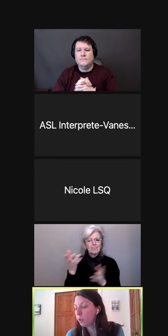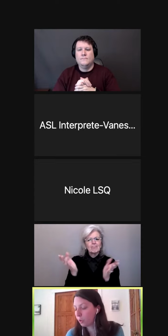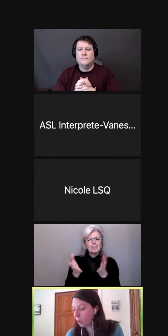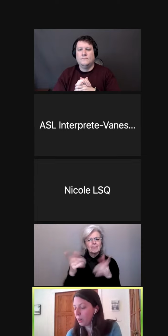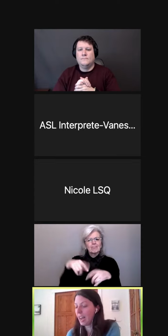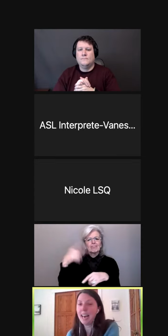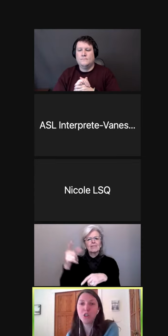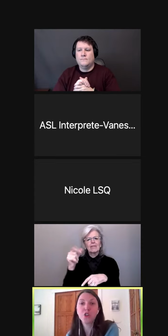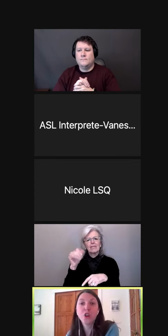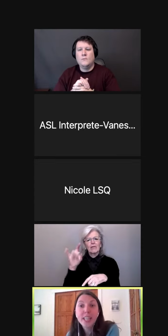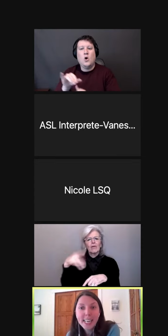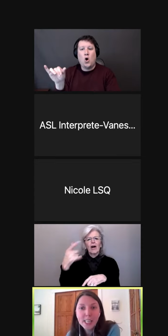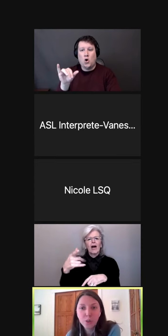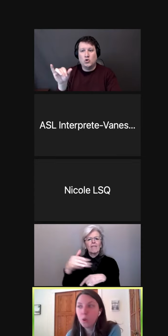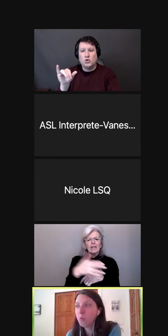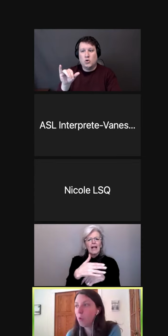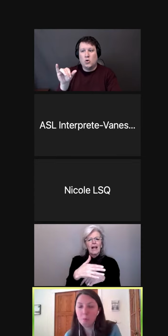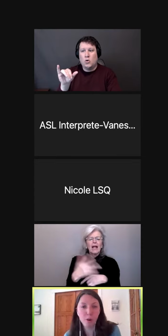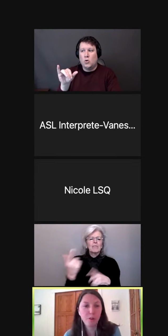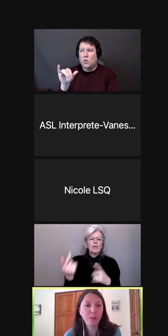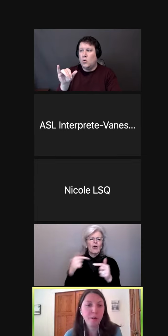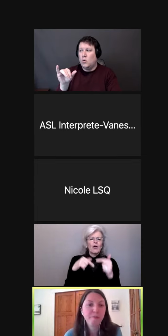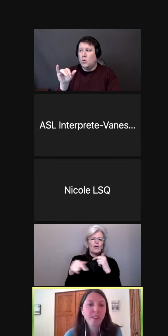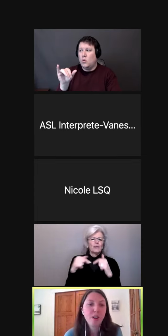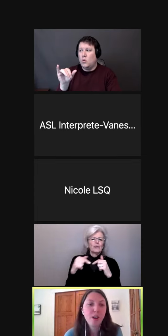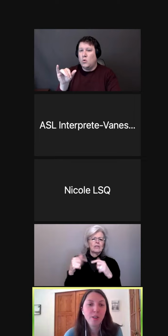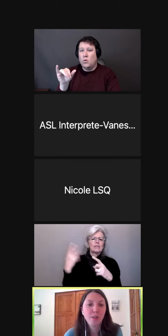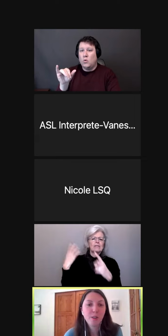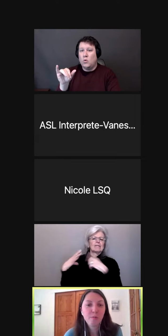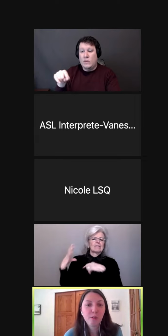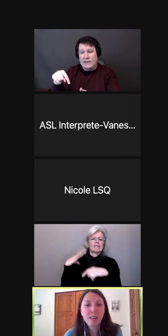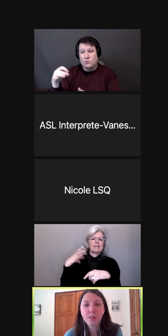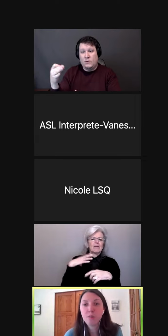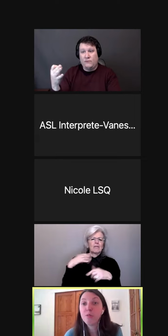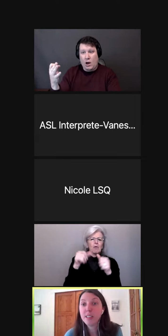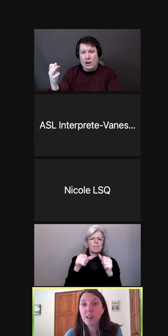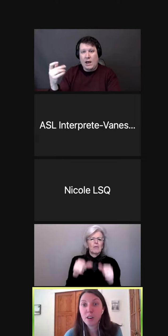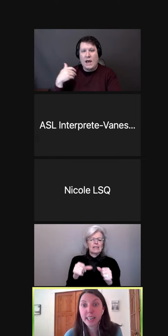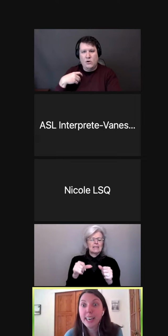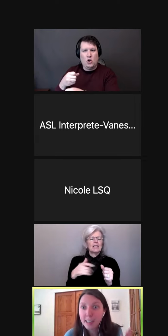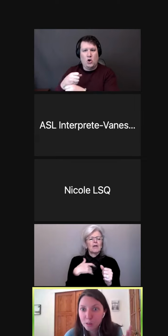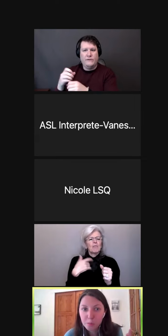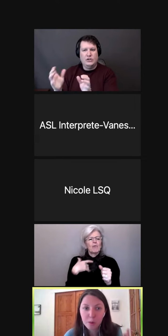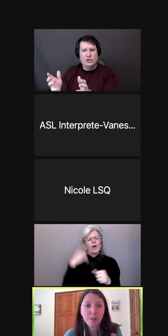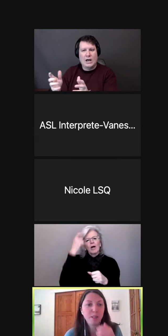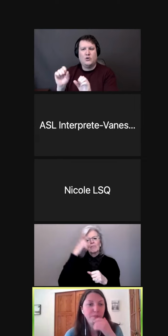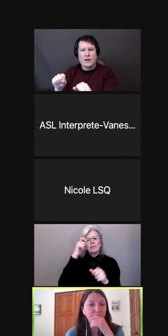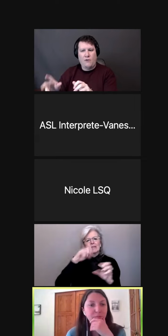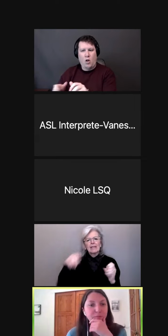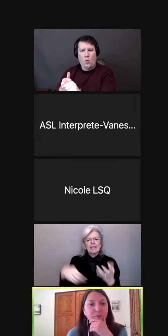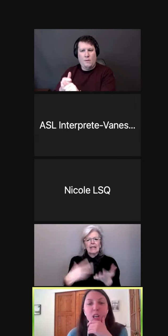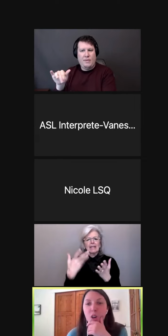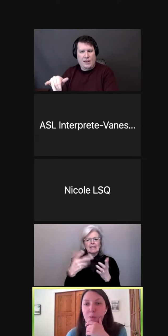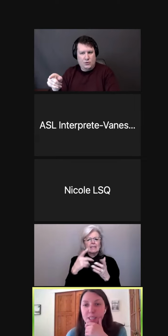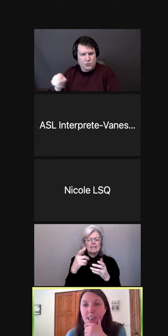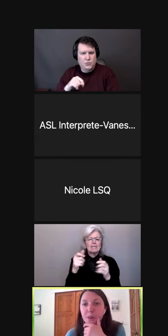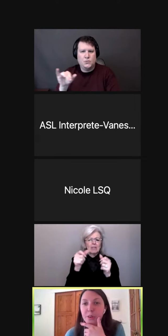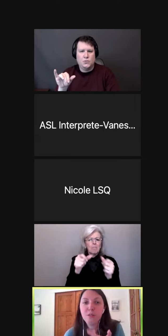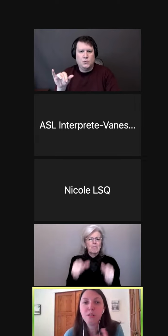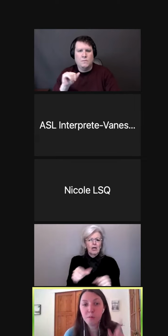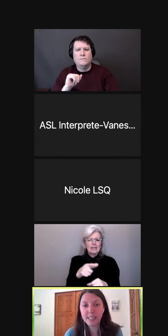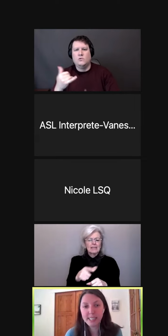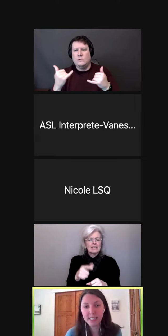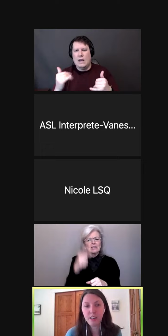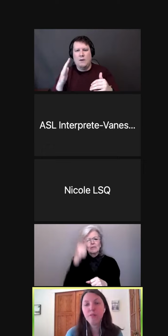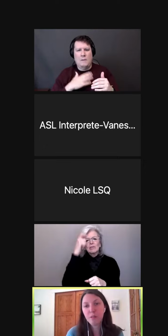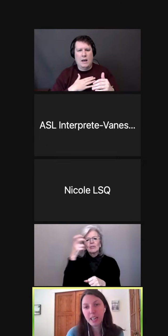Mais retournons à la genèse de mon poste. Donc, pourquoi est-ce que le musée a créé ce poste? Le musée